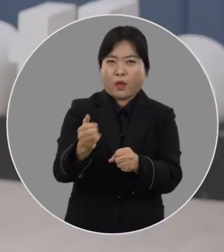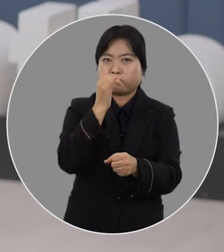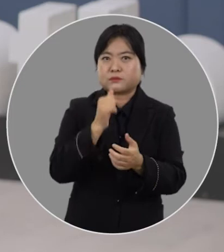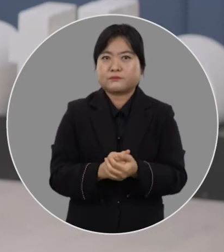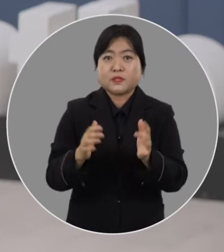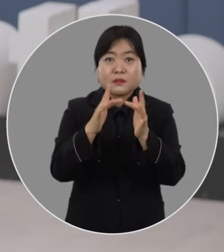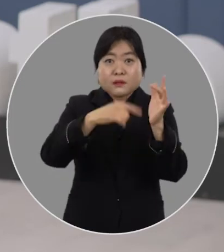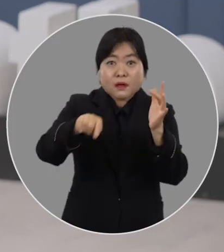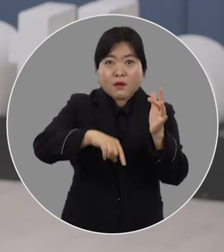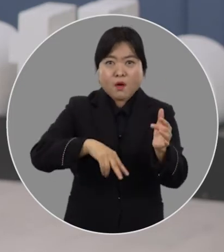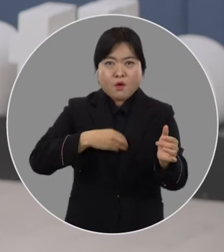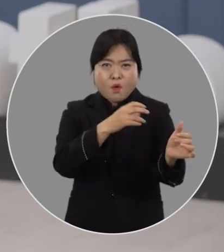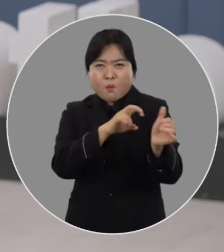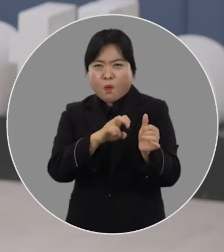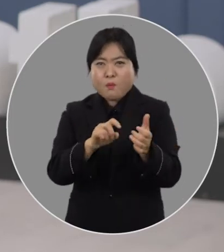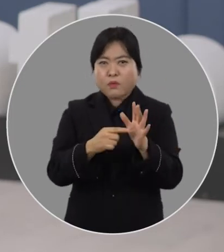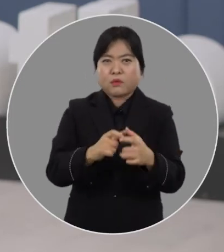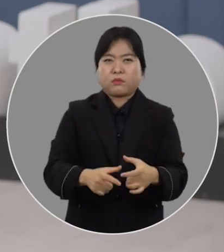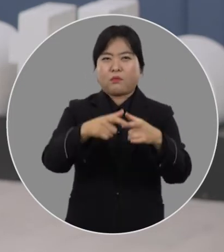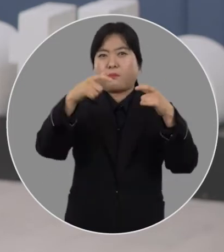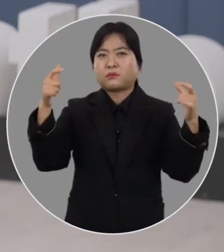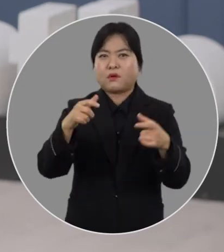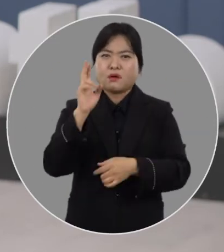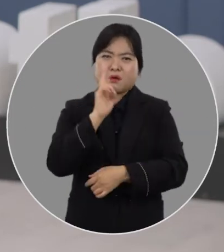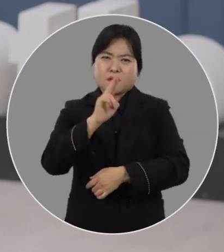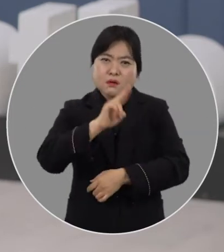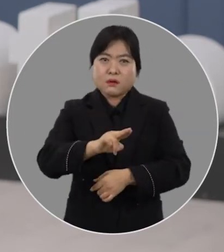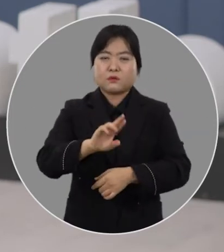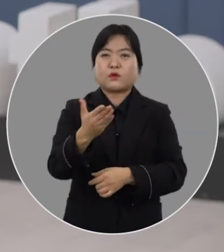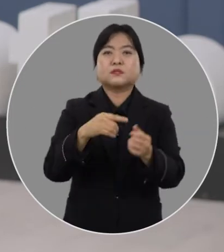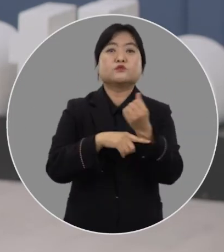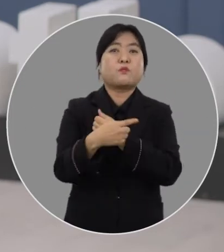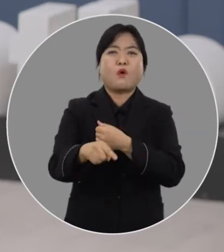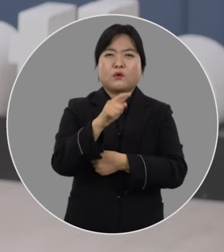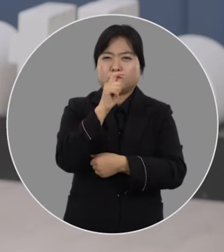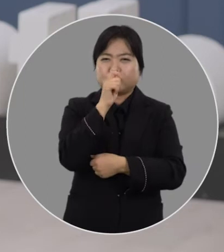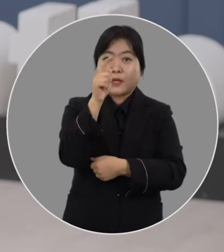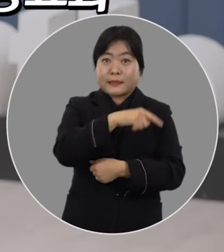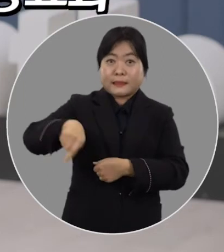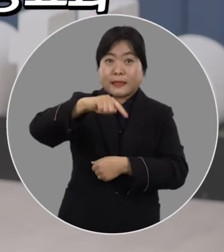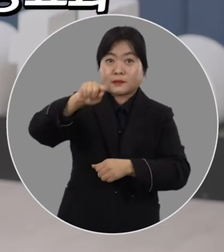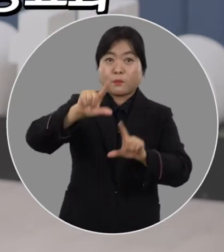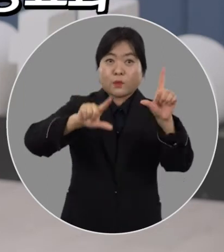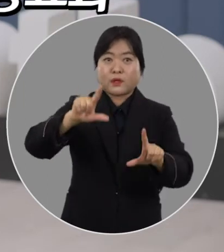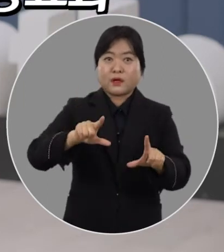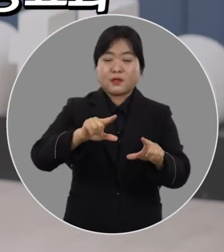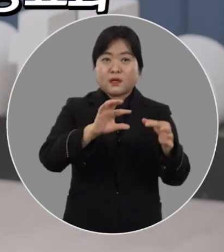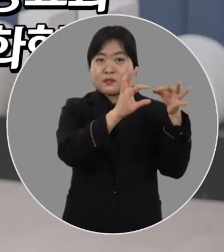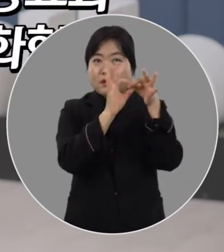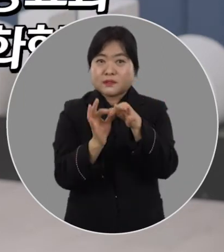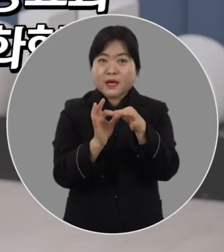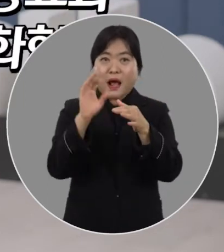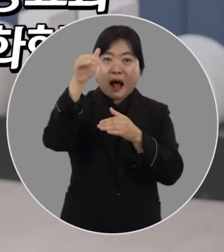인터넷상에서의 혐오 표현이 더 널리 퍼지고 극단적인 양상을 띠는 이유는 침묵의 나선 모델, 연쇄 하광